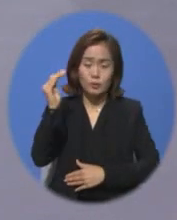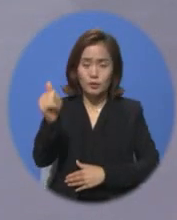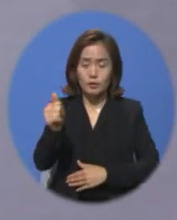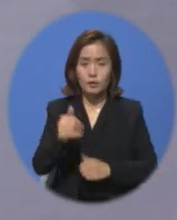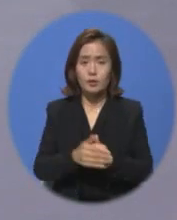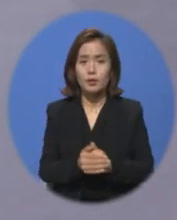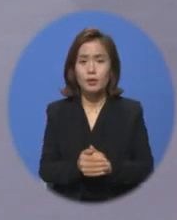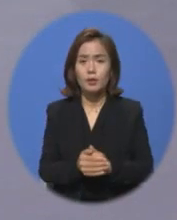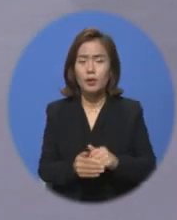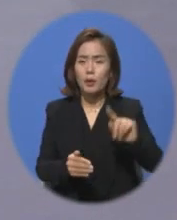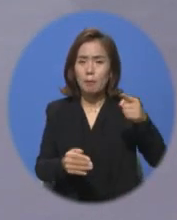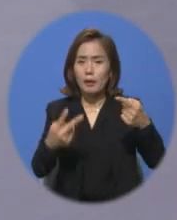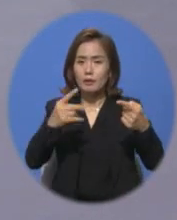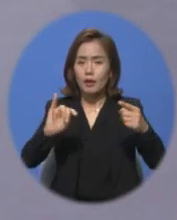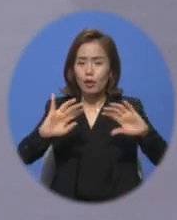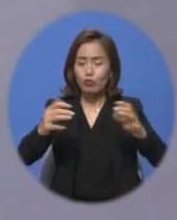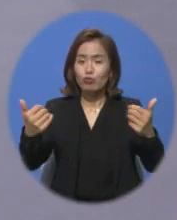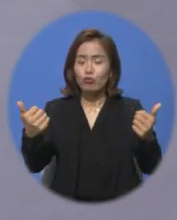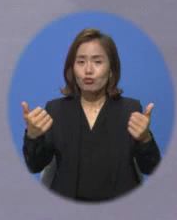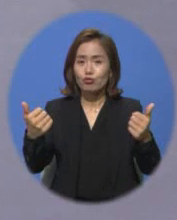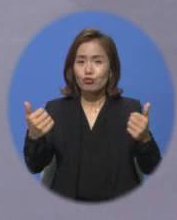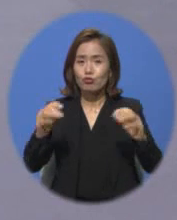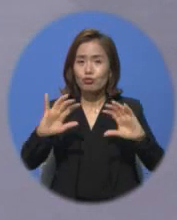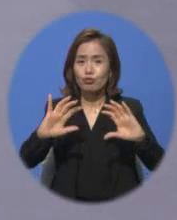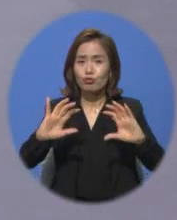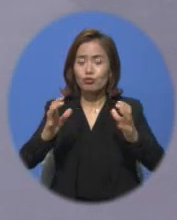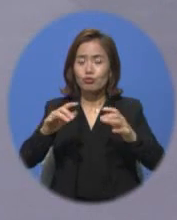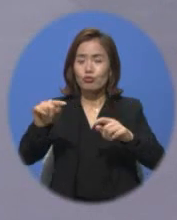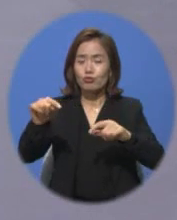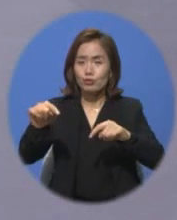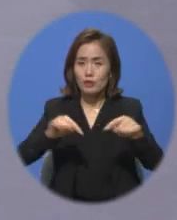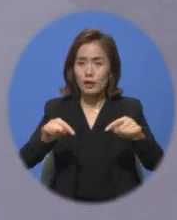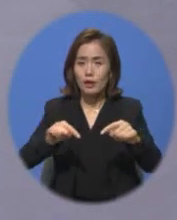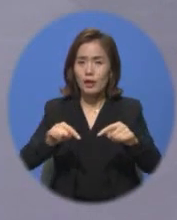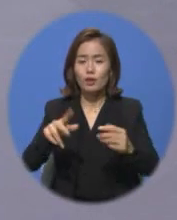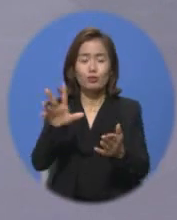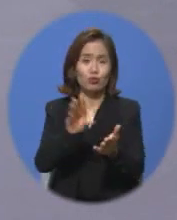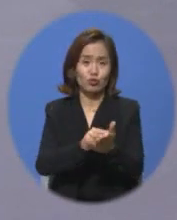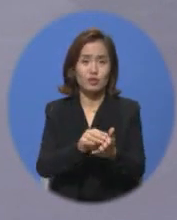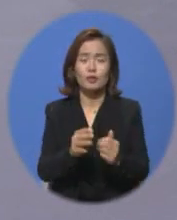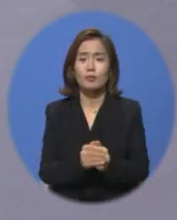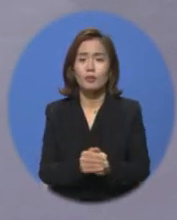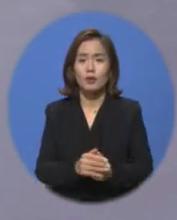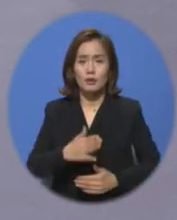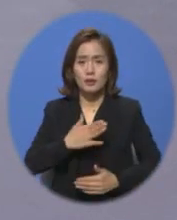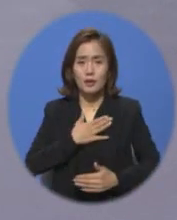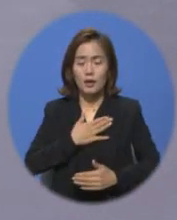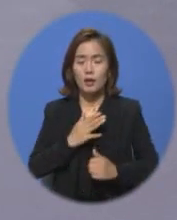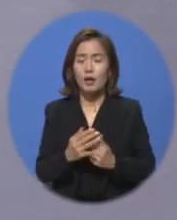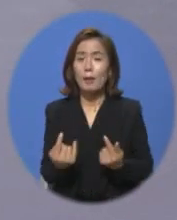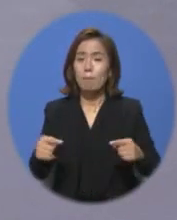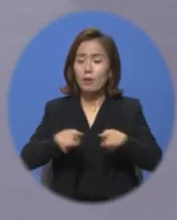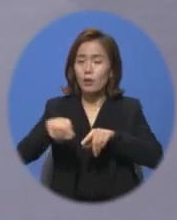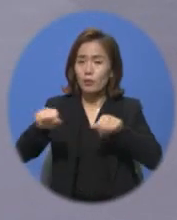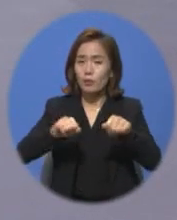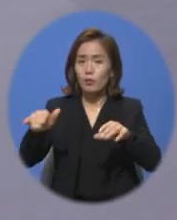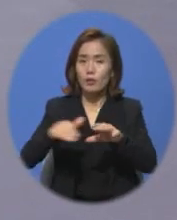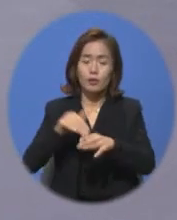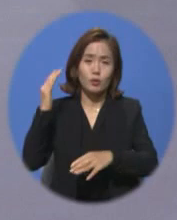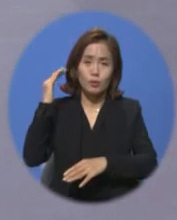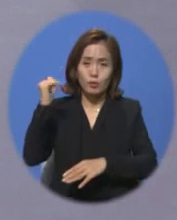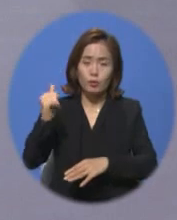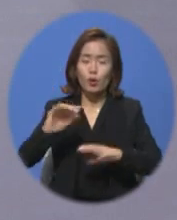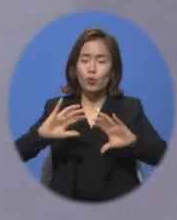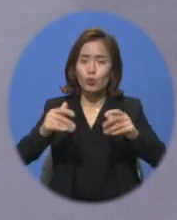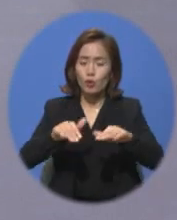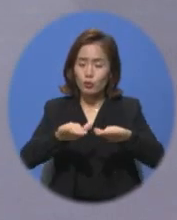사업은 문재인대통령이지정한국가100대과제중하나입니다. 이는제가이전에근무했던